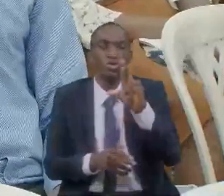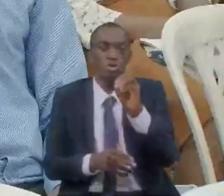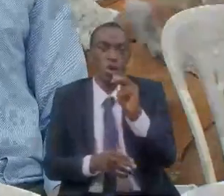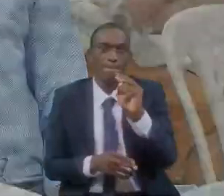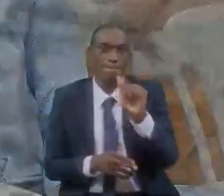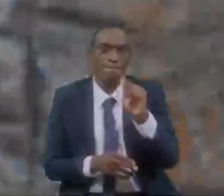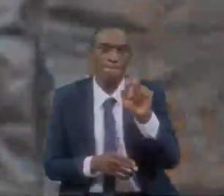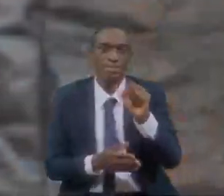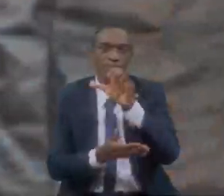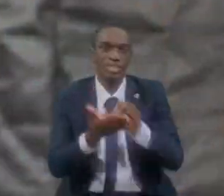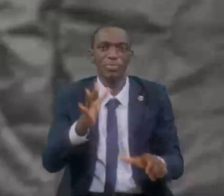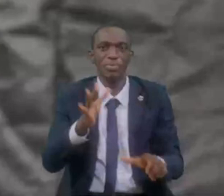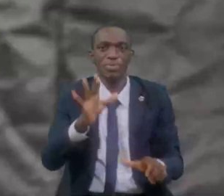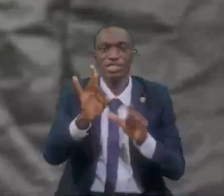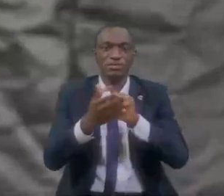8,